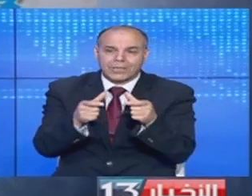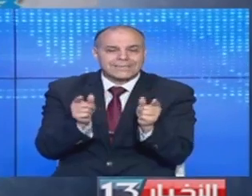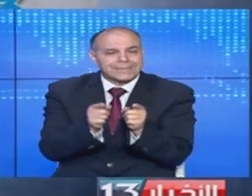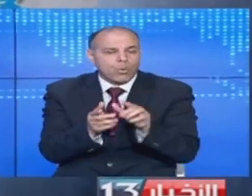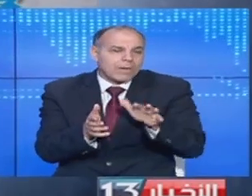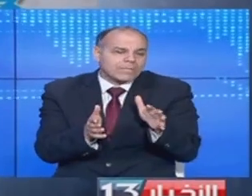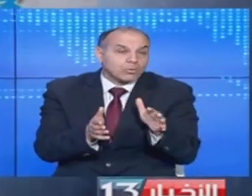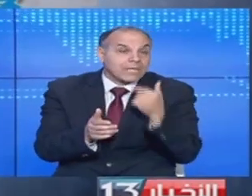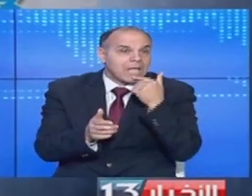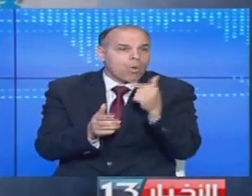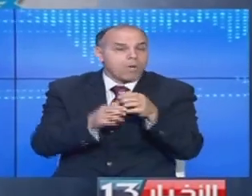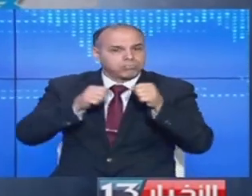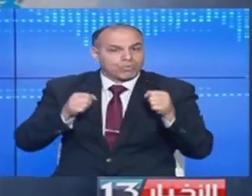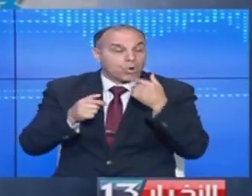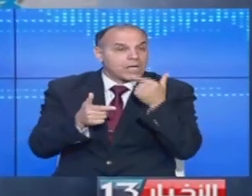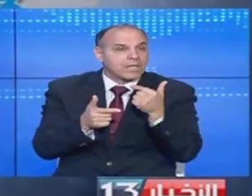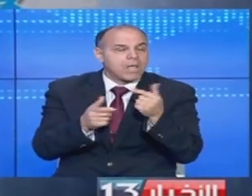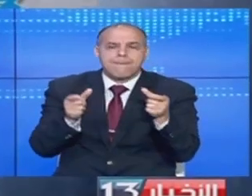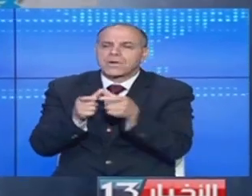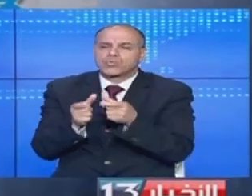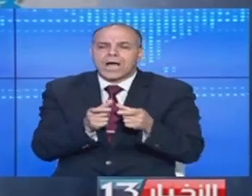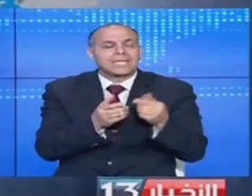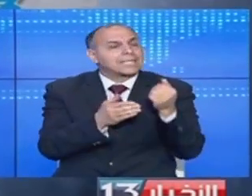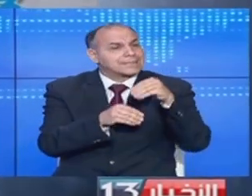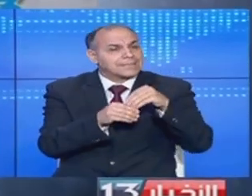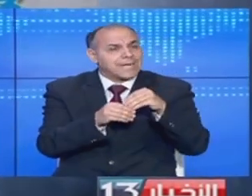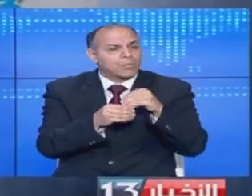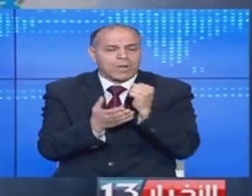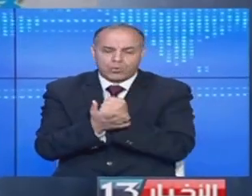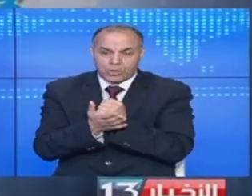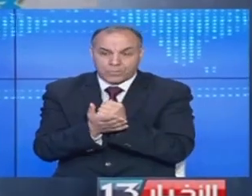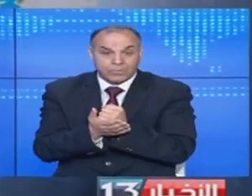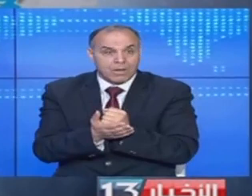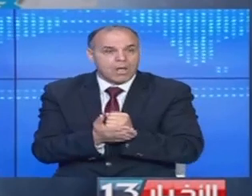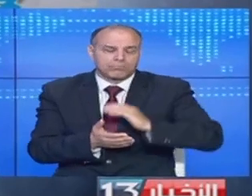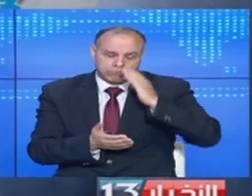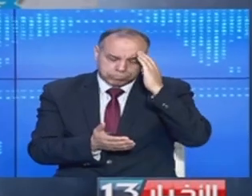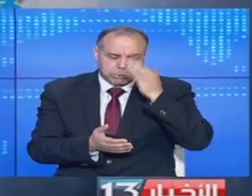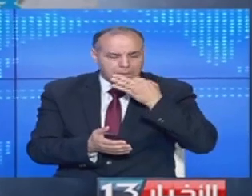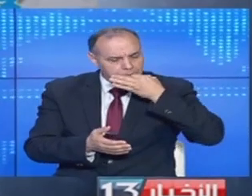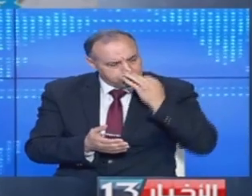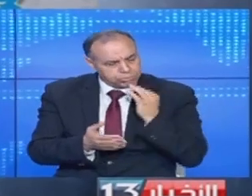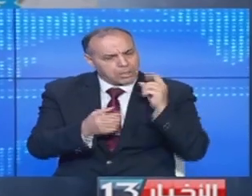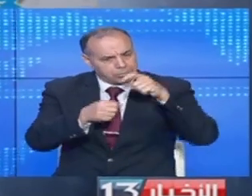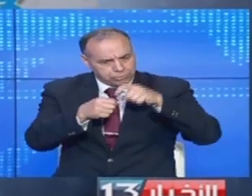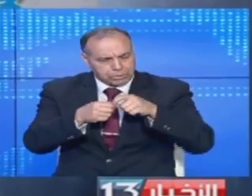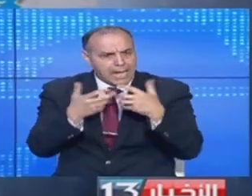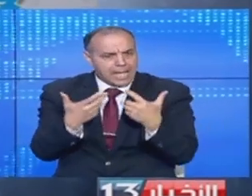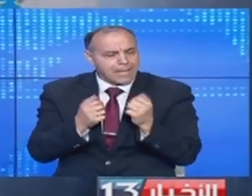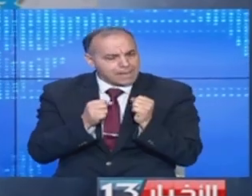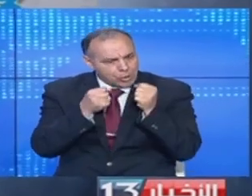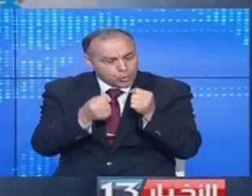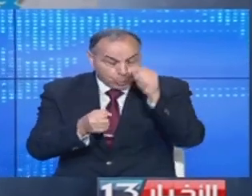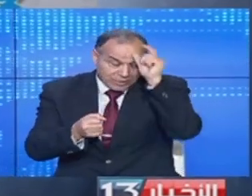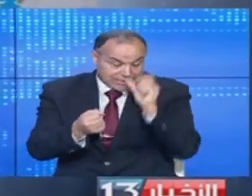غري ومتوسطه وكبرى ومجموعات اقتصاديه وبنوك حيا التزامهم وانخراطهم في المجهود